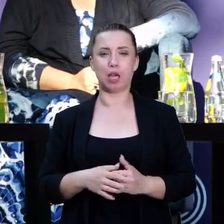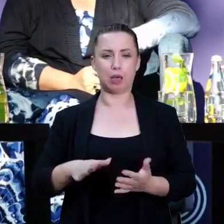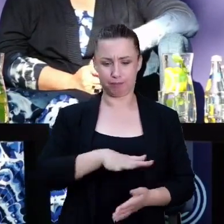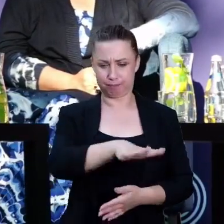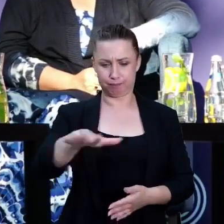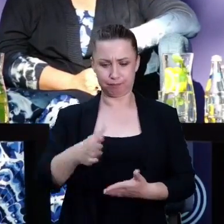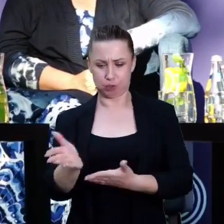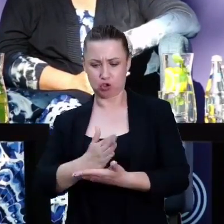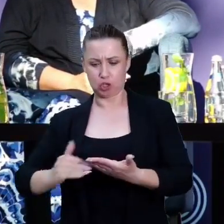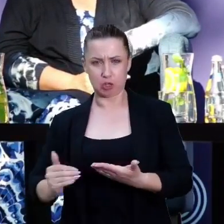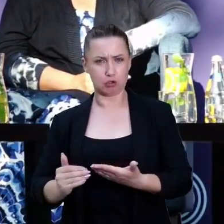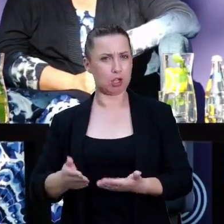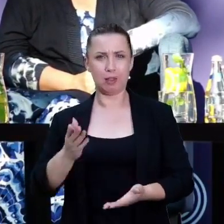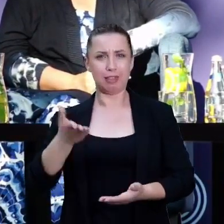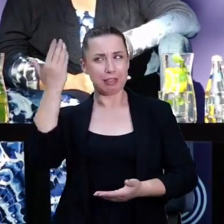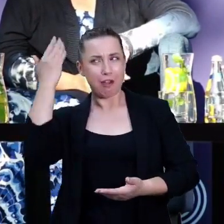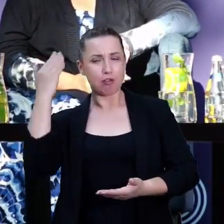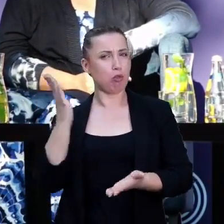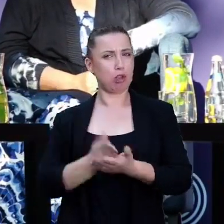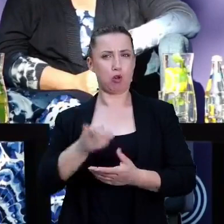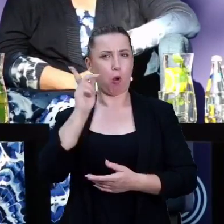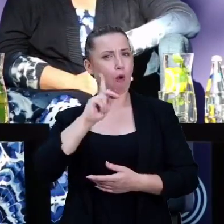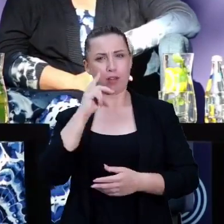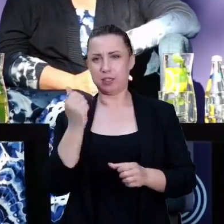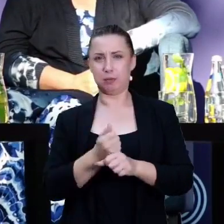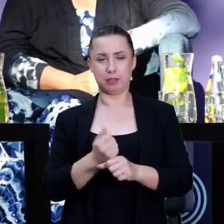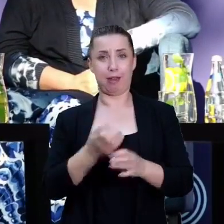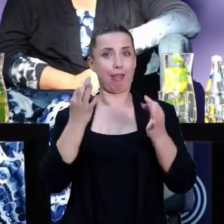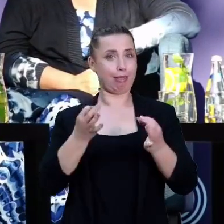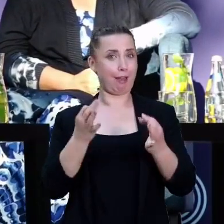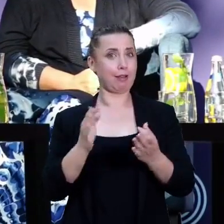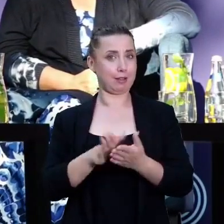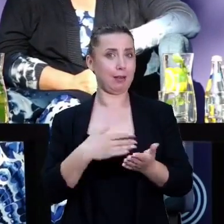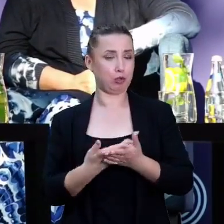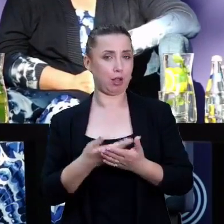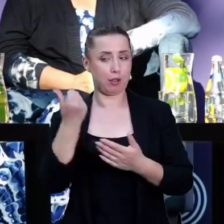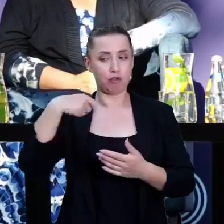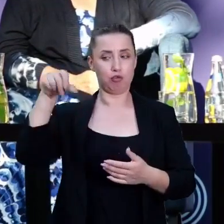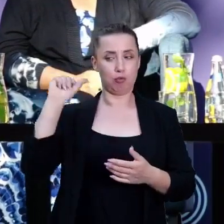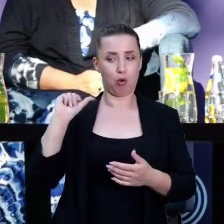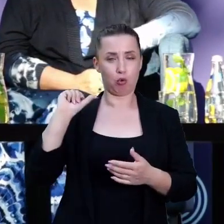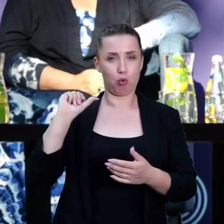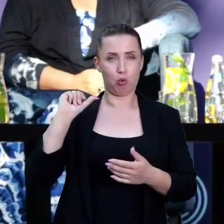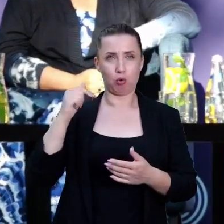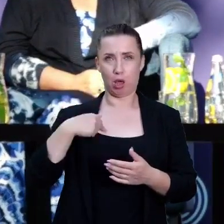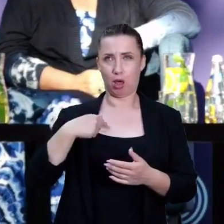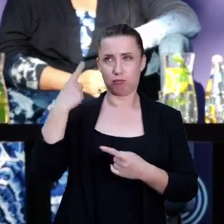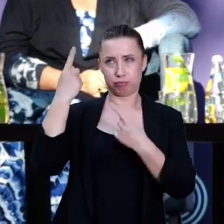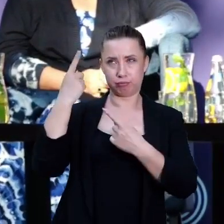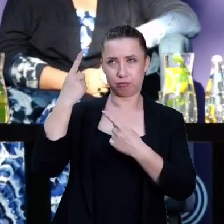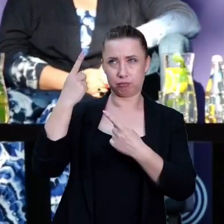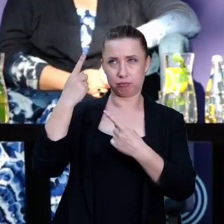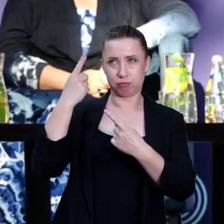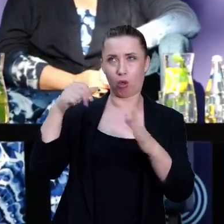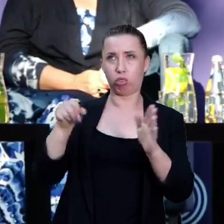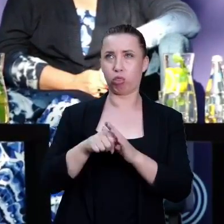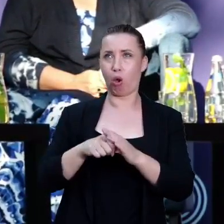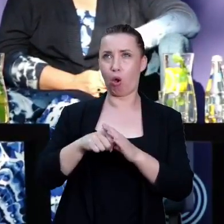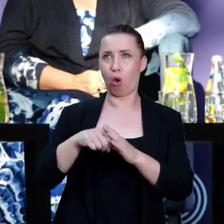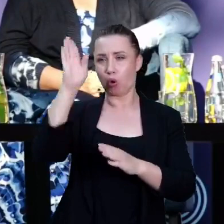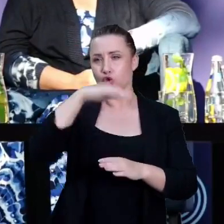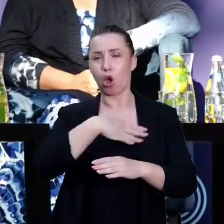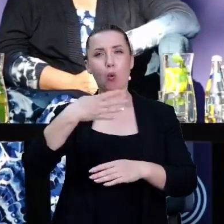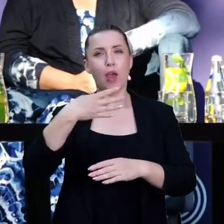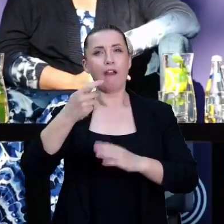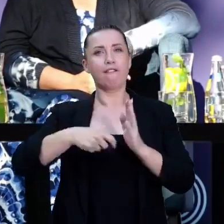sfera całkowicie jakby zdominowana przez mężczyzn. A teraz na przykład chyba w zeszłym roku, o ile się nie mylę, do szkoły filmowej w